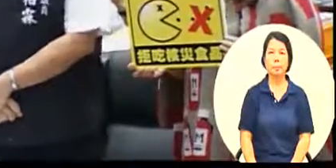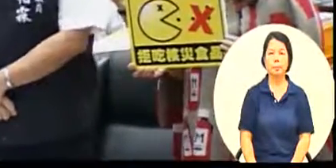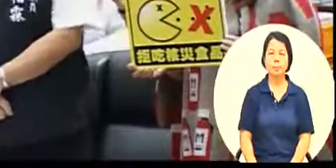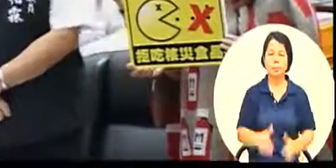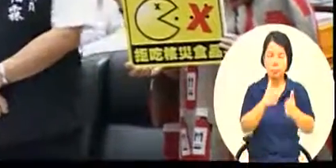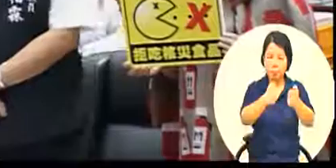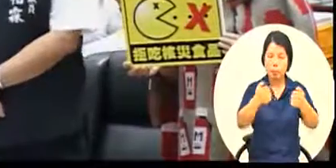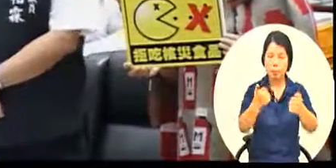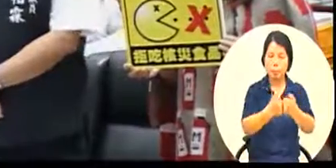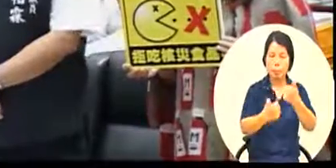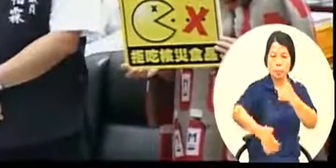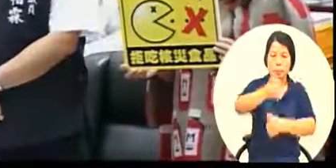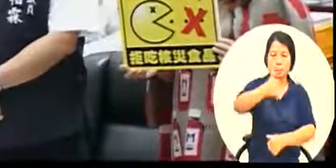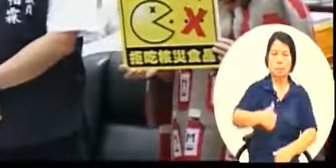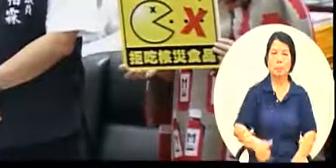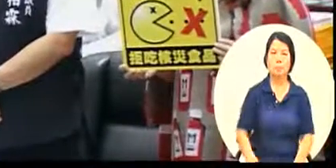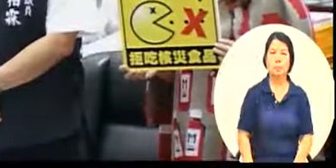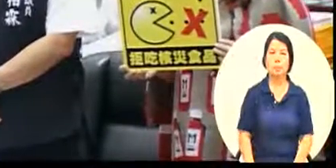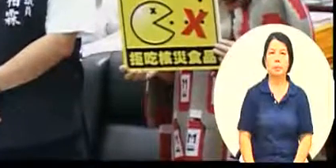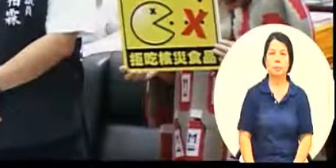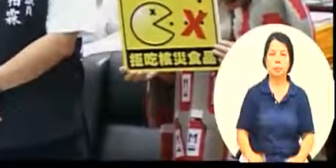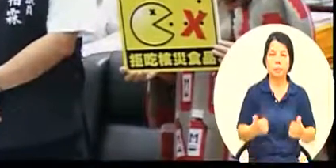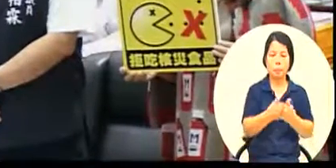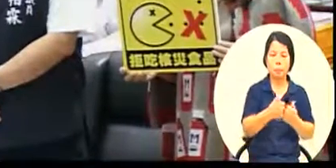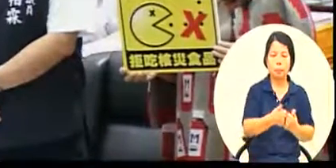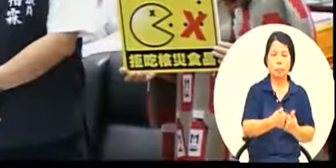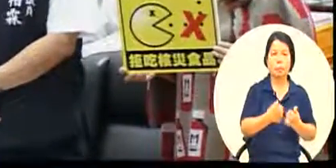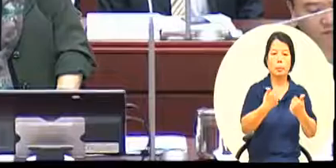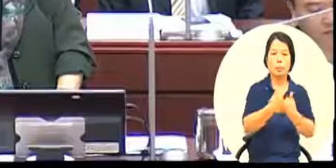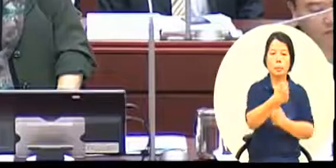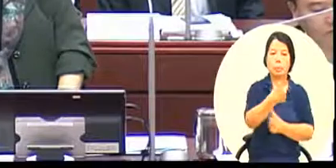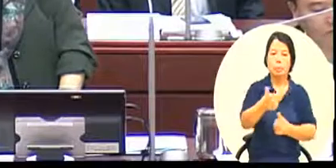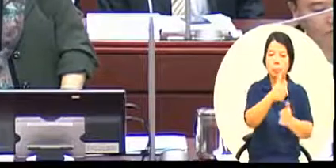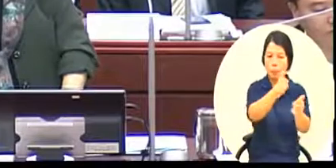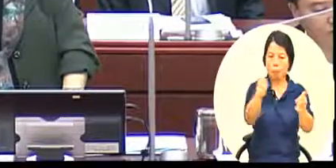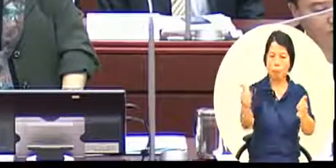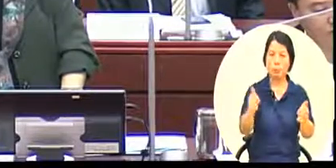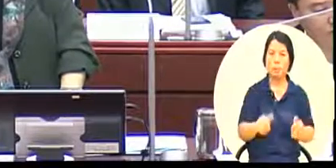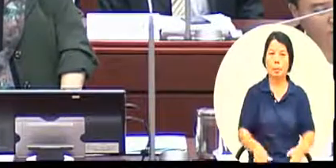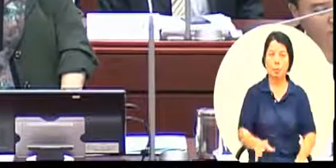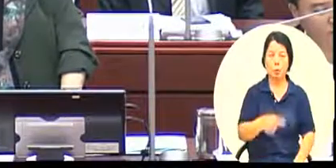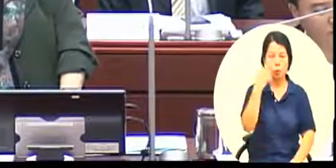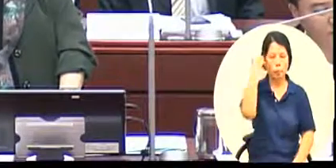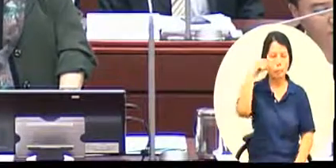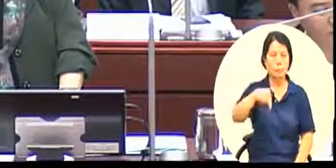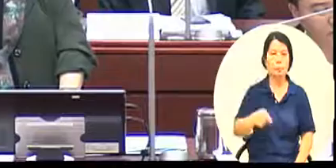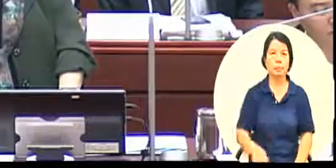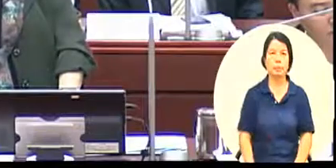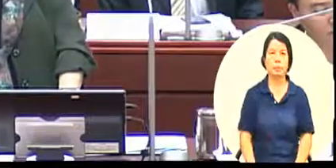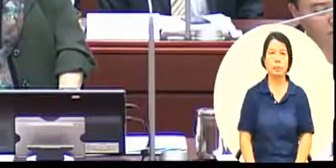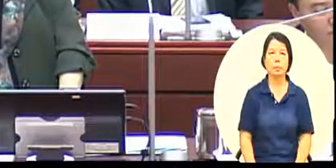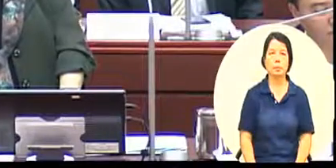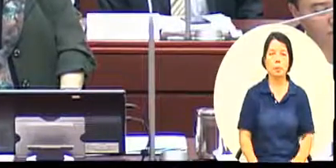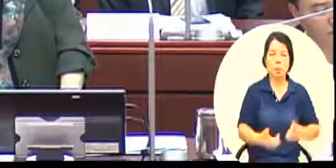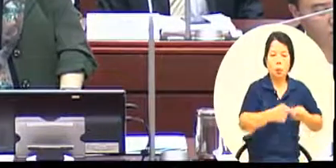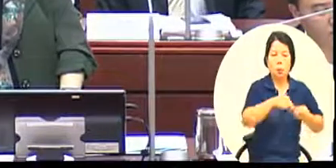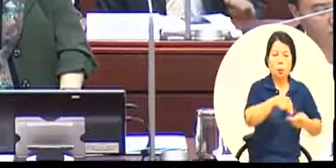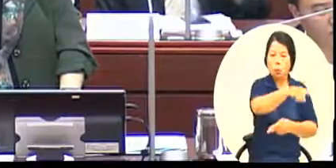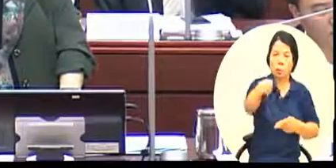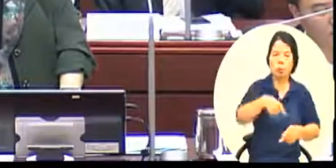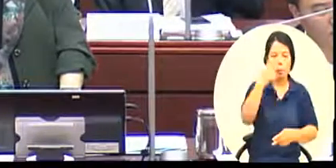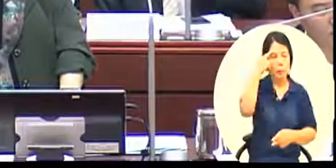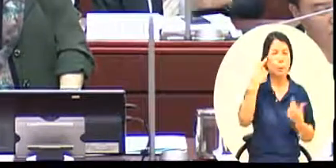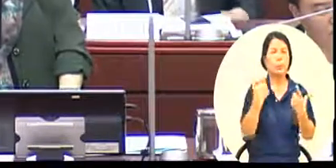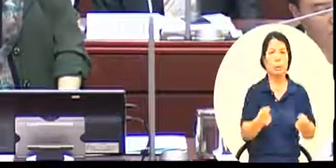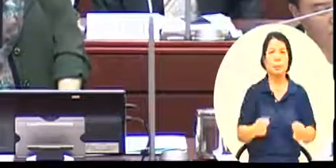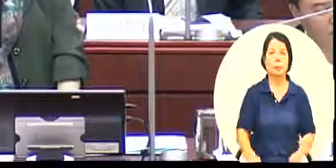谢谢议长，谢谢各位议员。那我是认为我们跟大家一样，